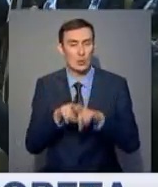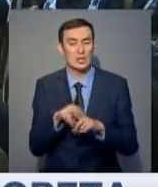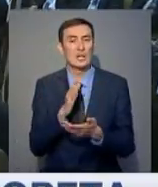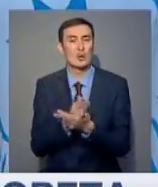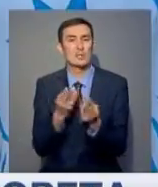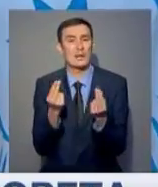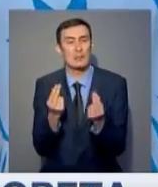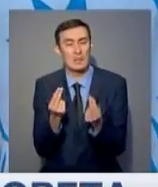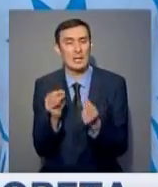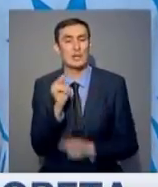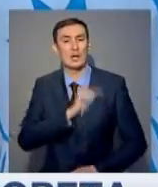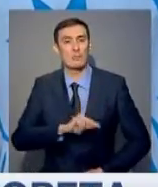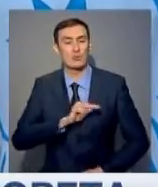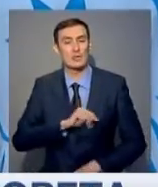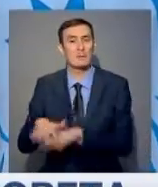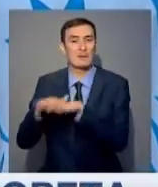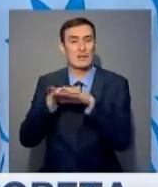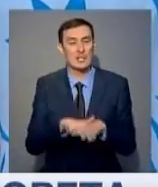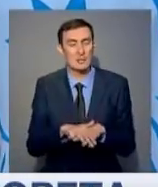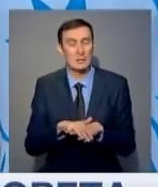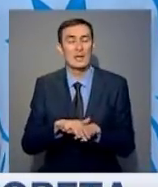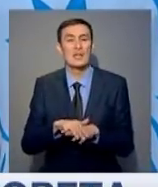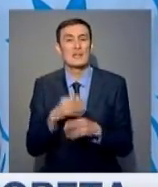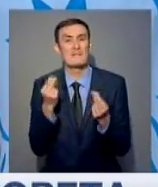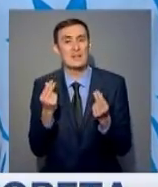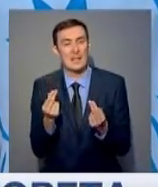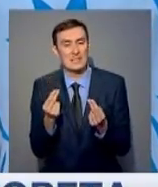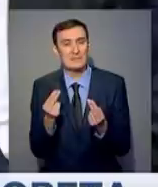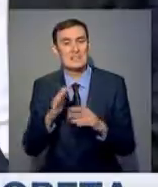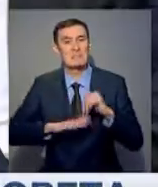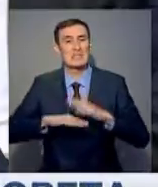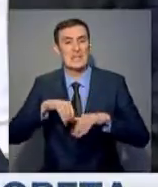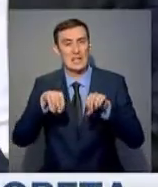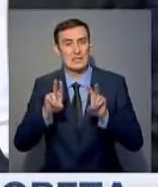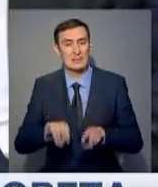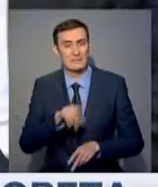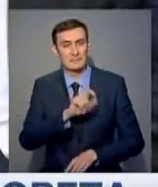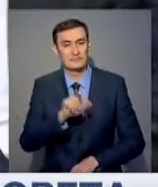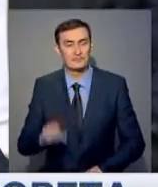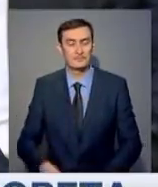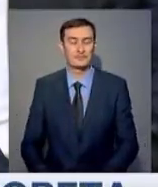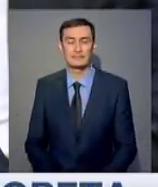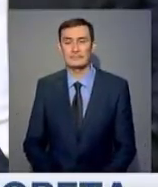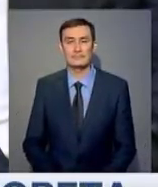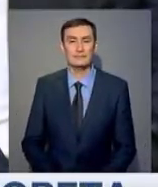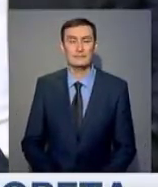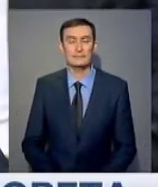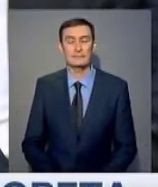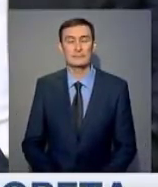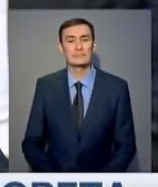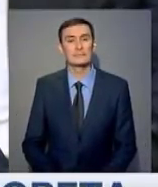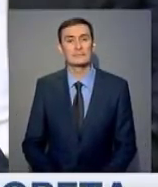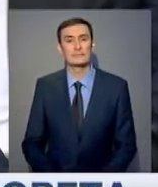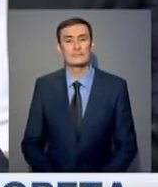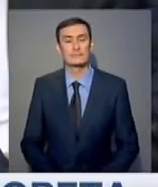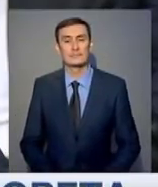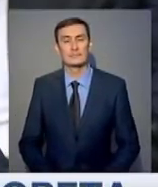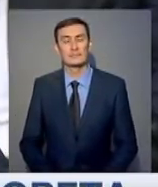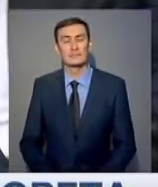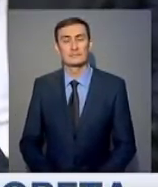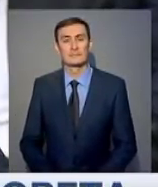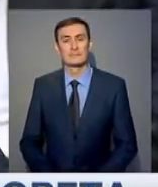капитал и работают над привлечением инвесторов и финансовых экспертов жажда of the palace of older man has